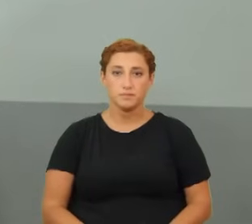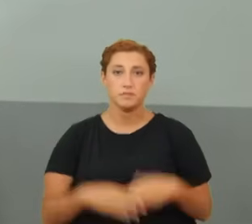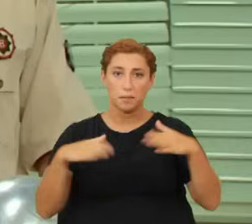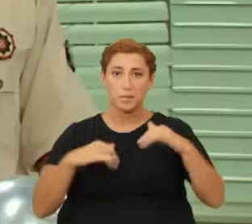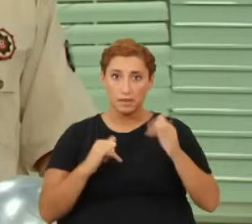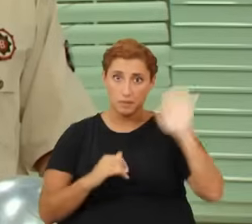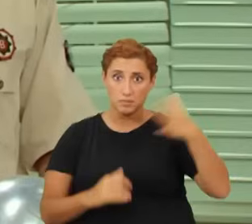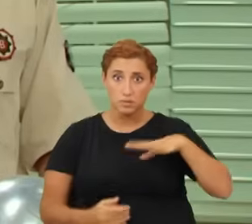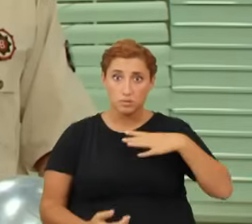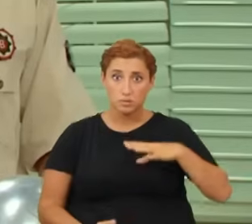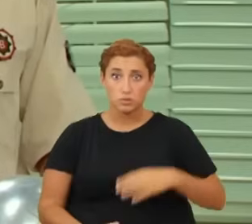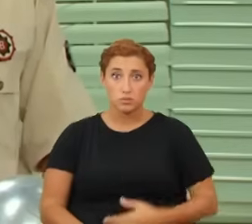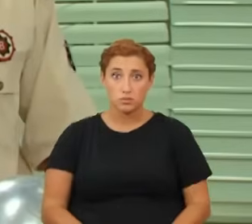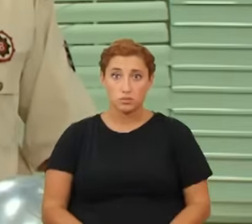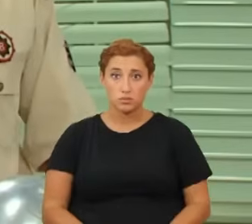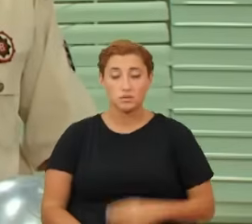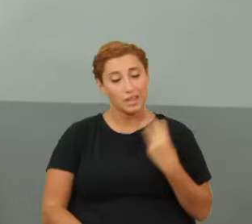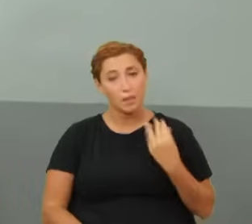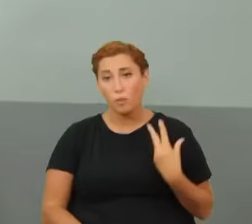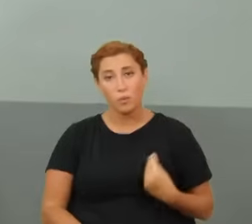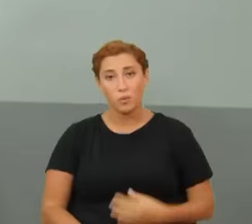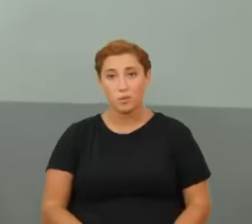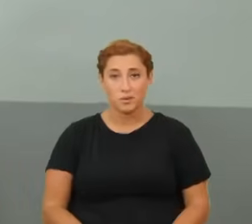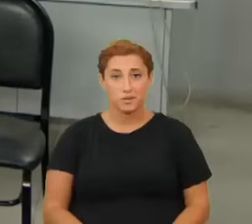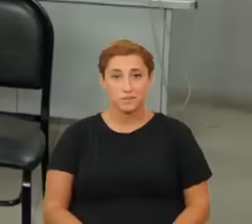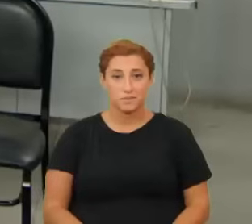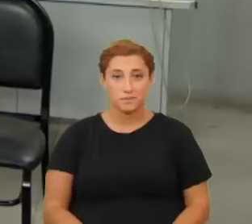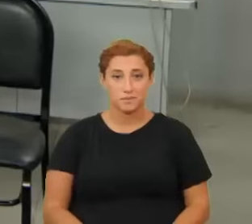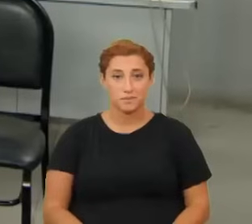Pikniğe mi gitmek istiyorsun? İyi olur. Güzel olur. Allah